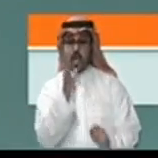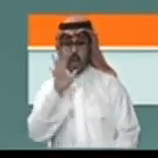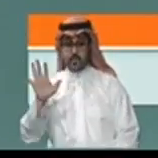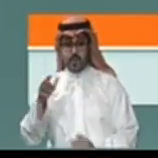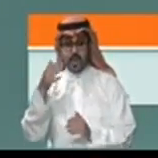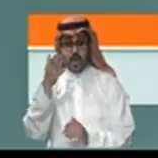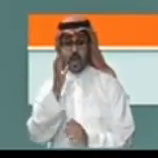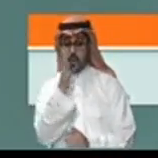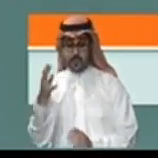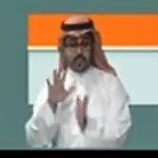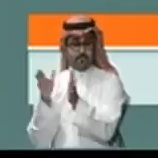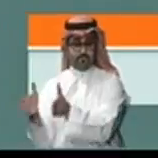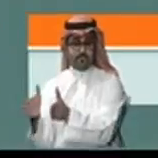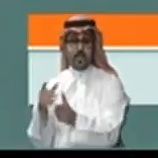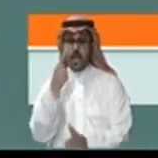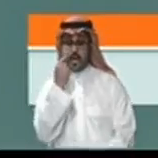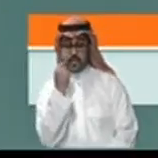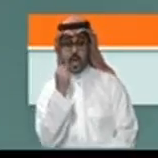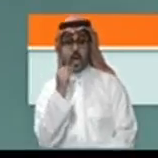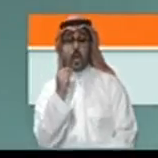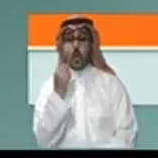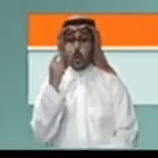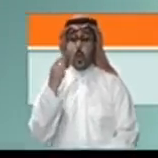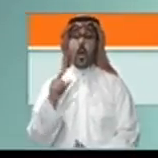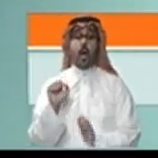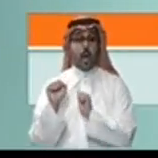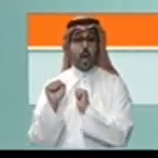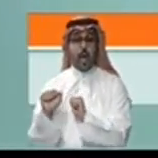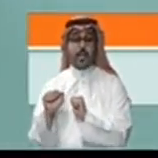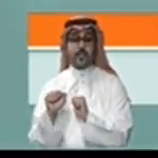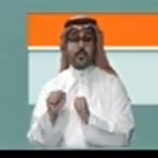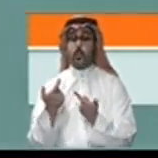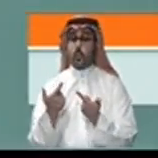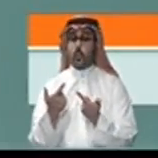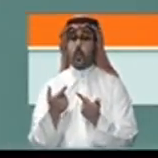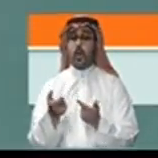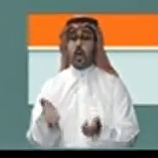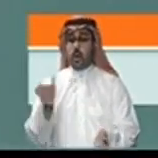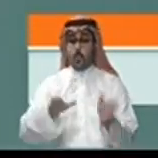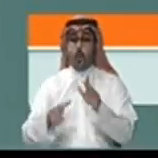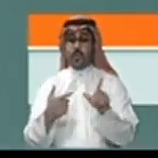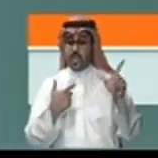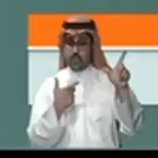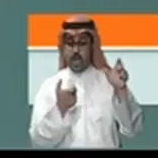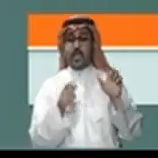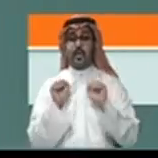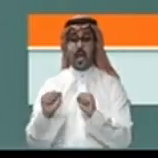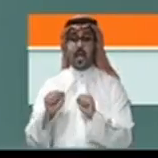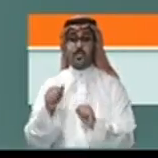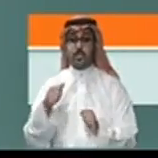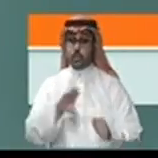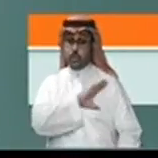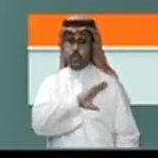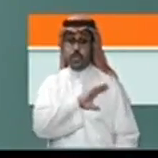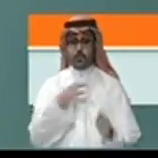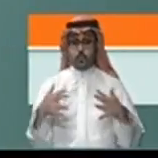500 حاج وحاجة من رجال الجيش السوداني وأسر وذوي الشهداء من القوات السودانية الشقيقة